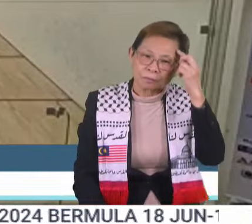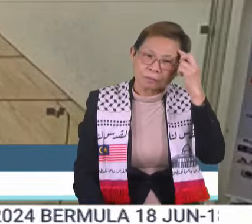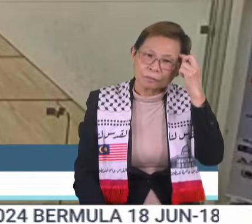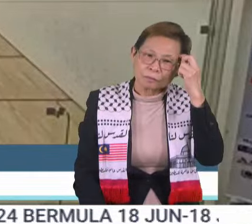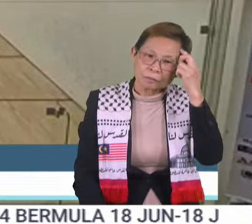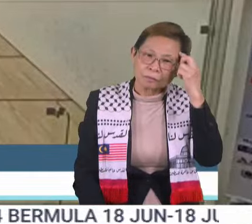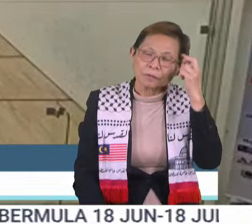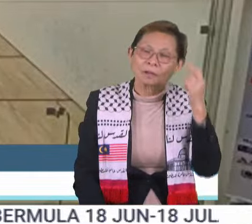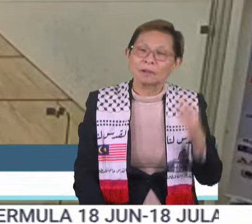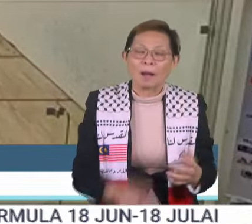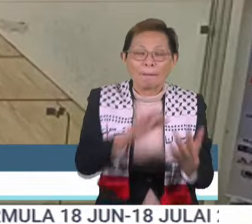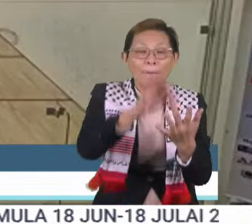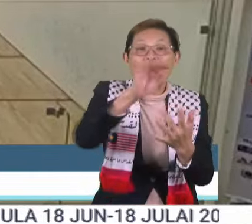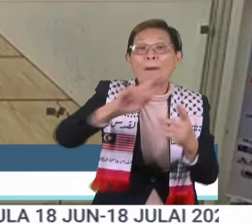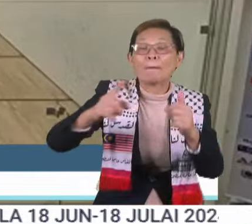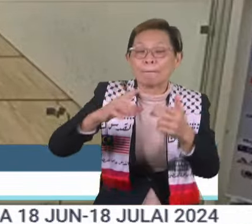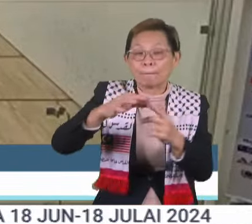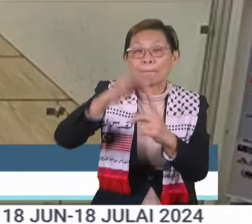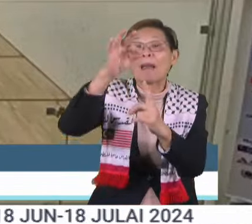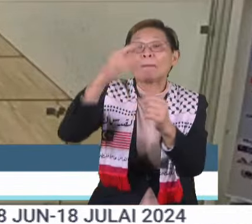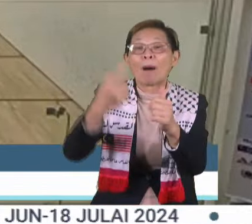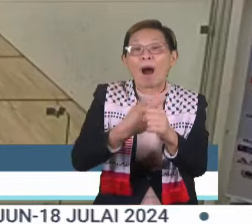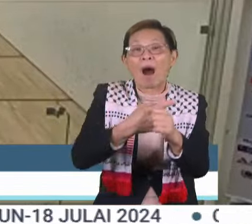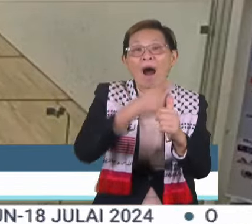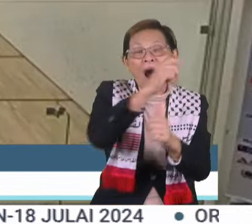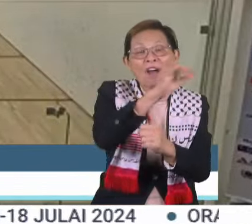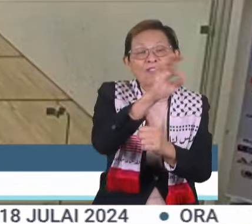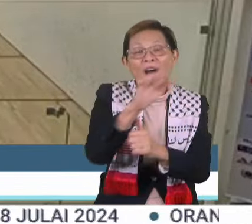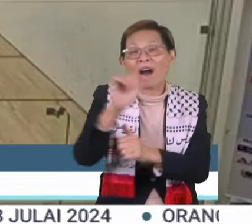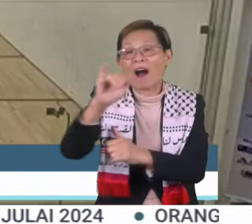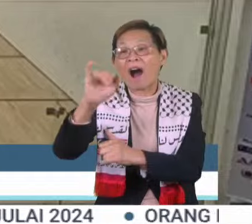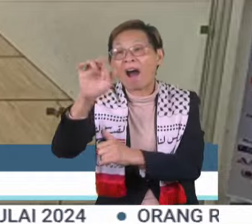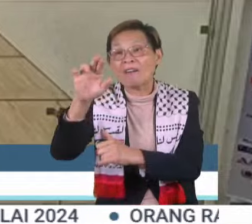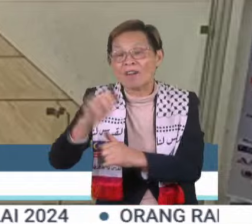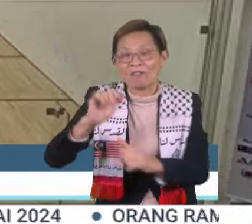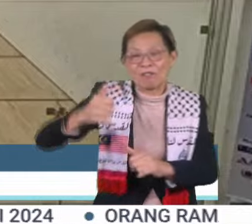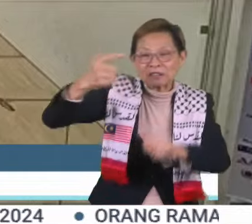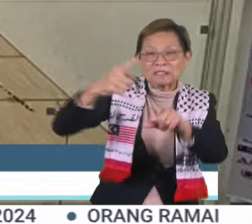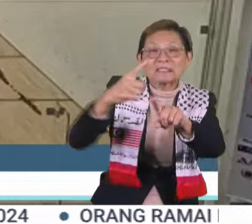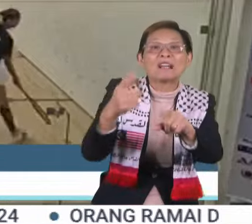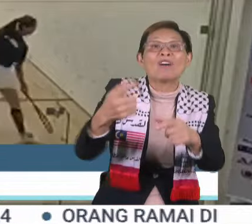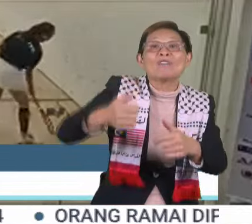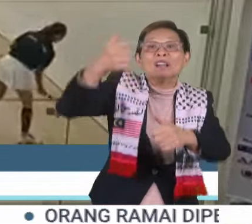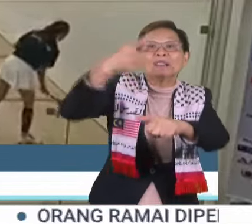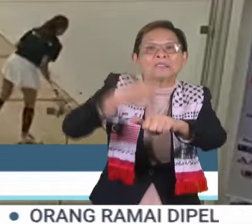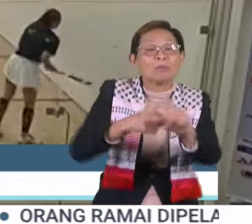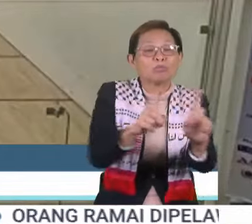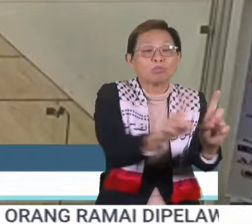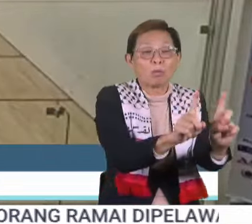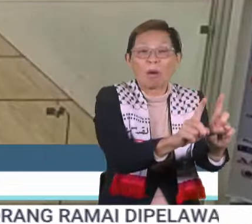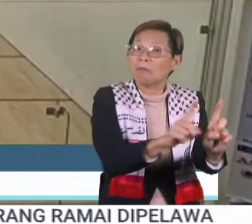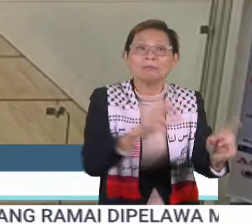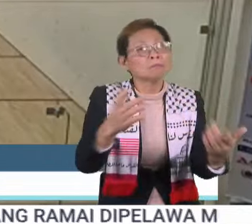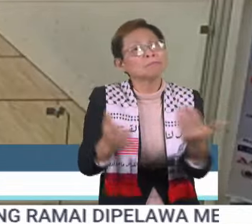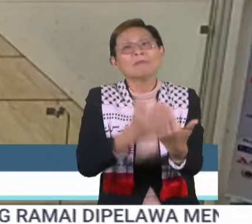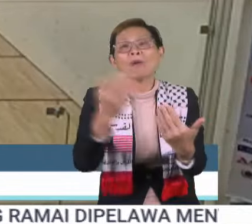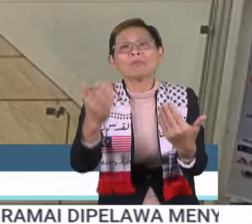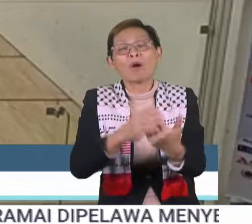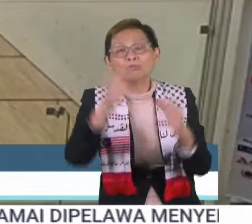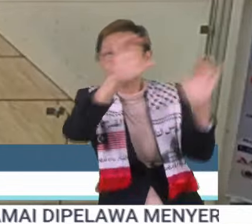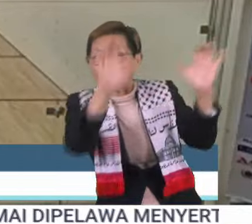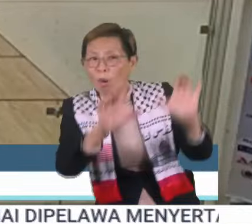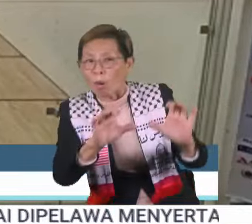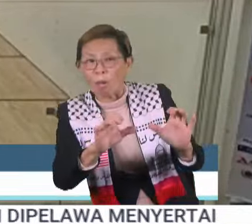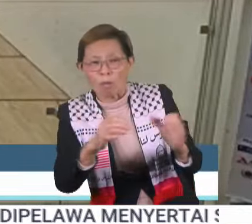Turun bersebagai pilihan pertama, Aifa Aira yang julung kali digandingkan tidak berdepan masalah apabila memperagakan corak